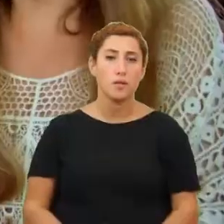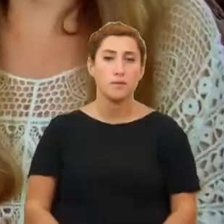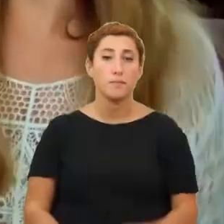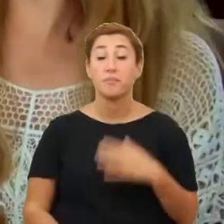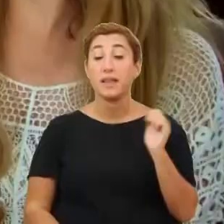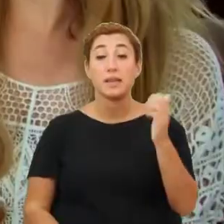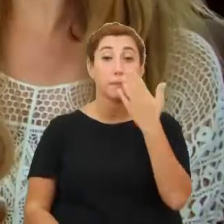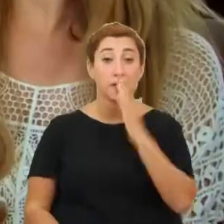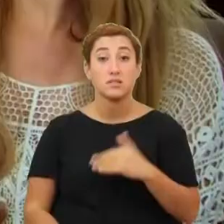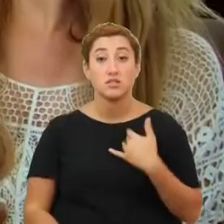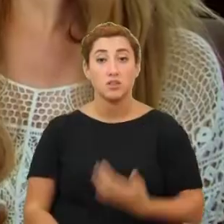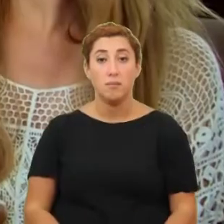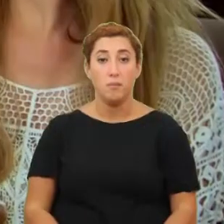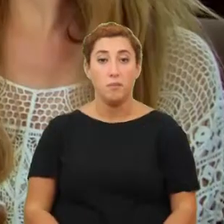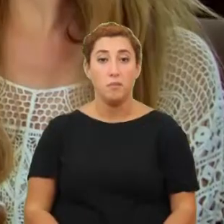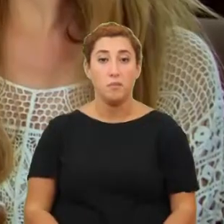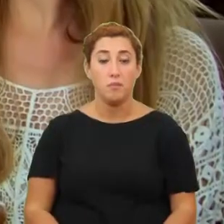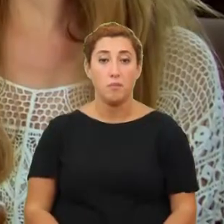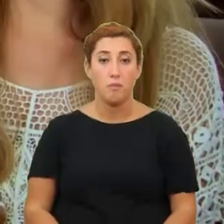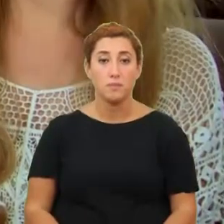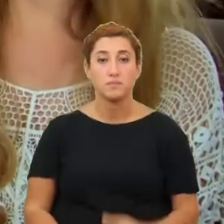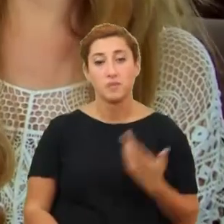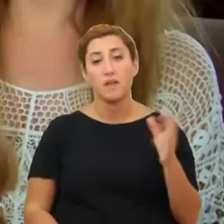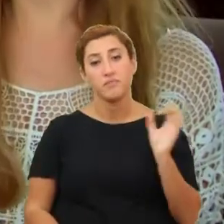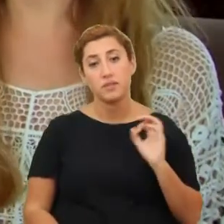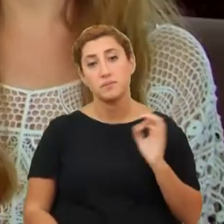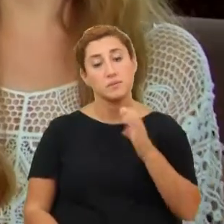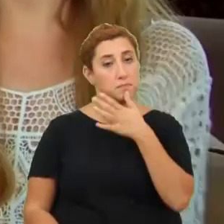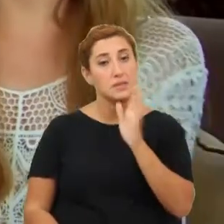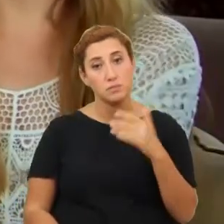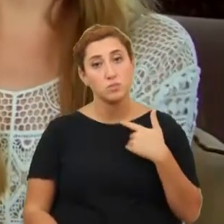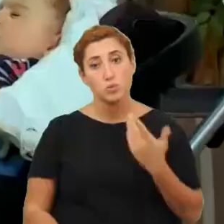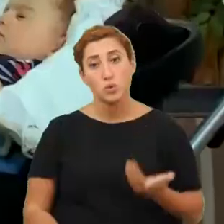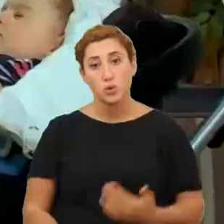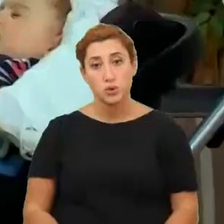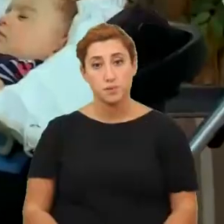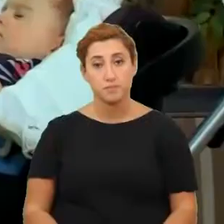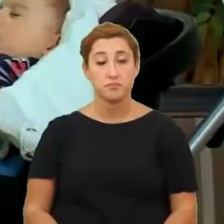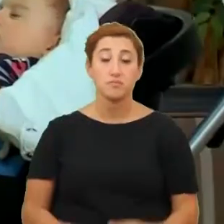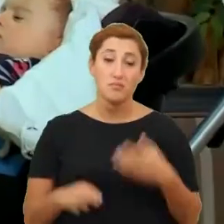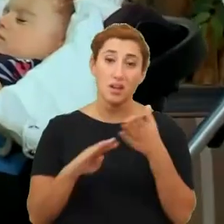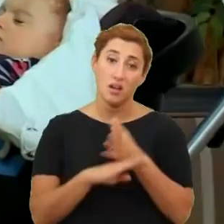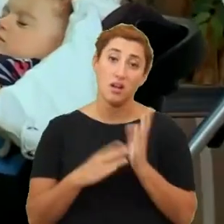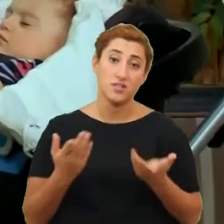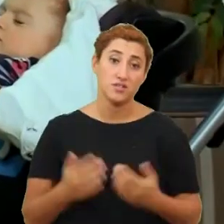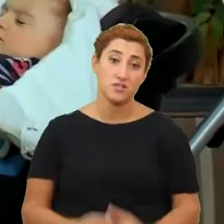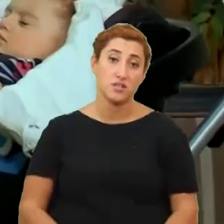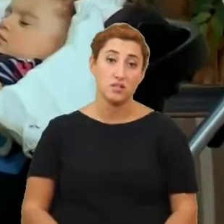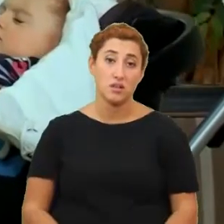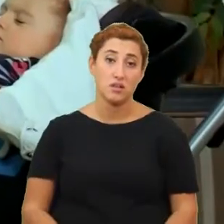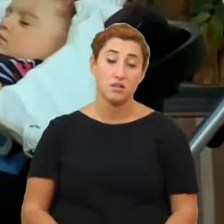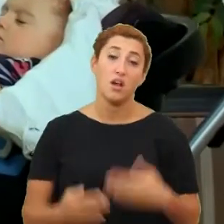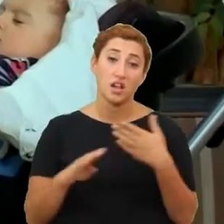Ne kadar bekleyeceğim? Şey yani tabii bilemiyorum. Ya, hakikaten ya.